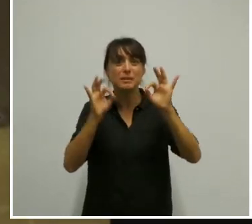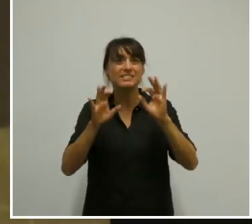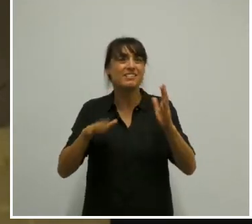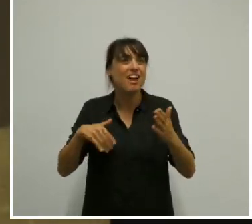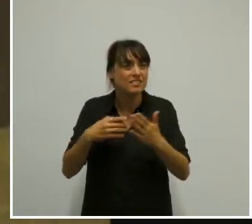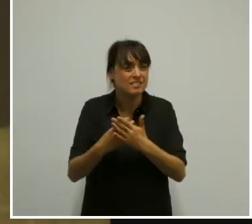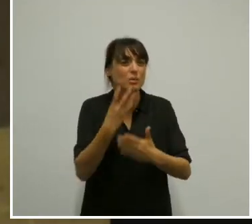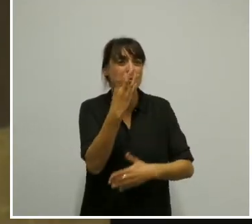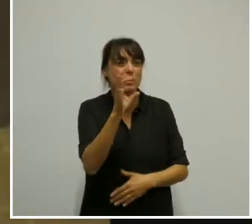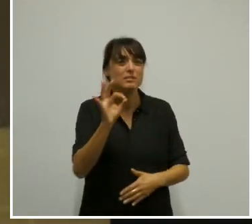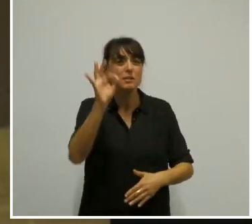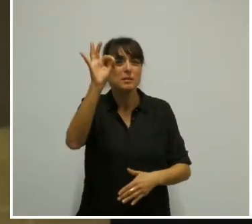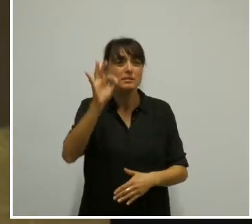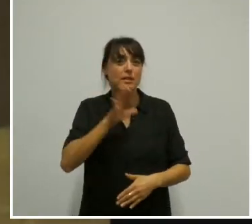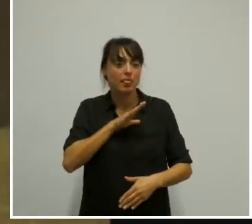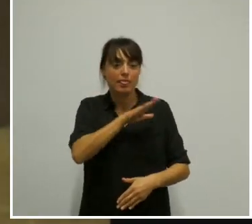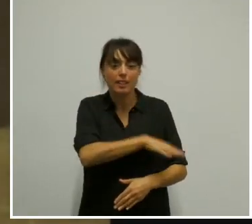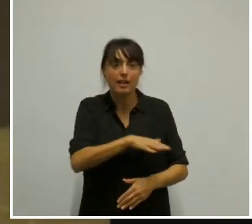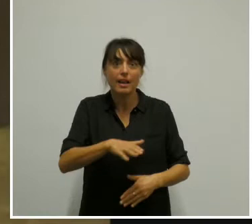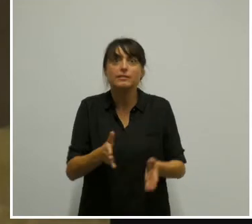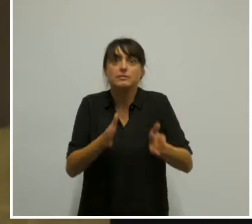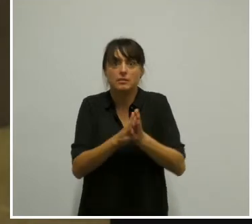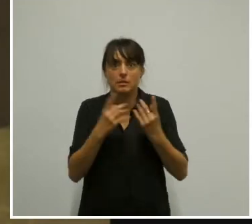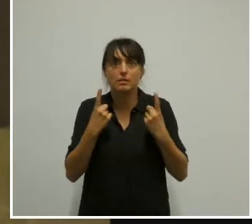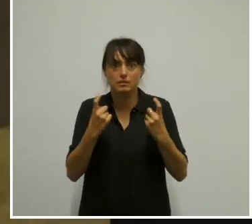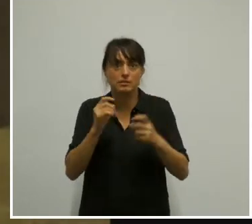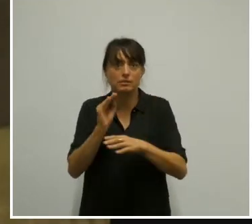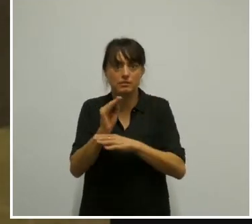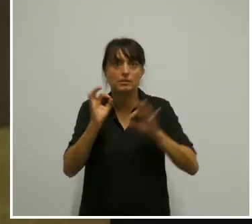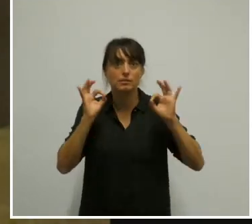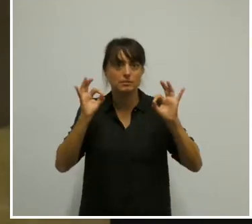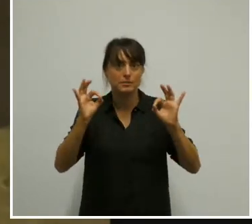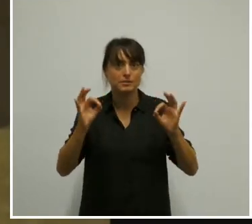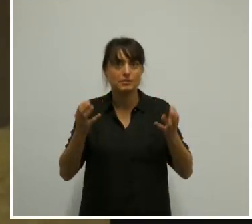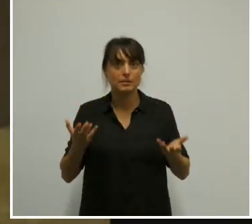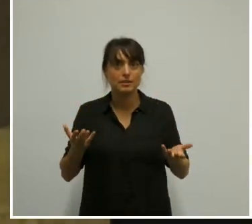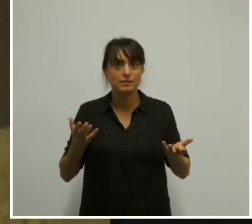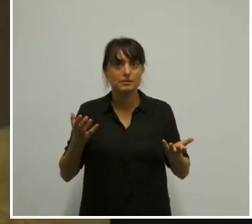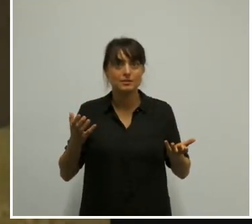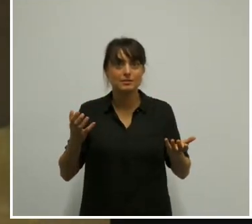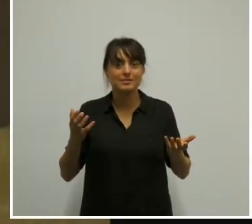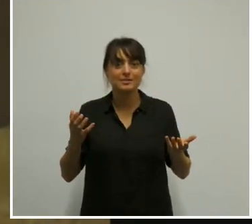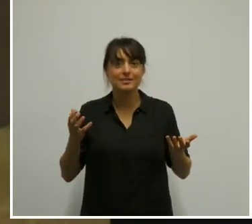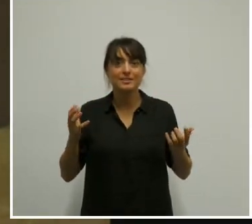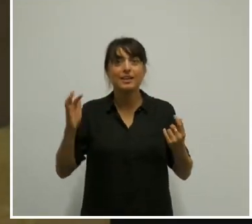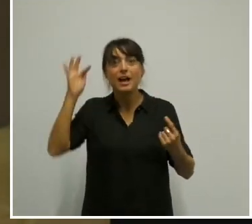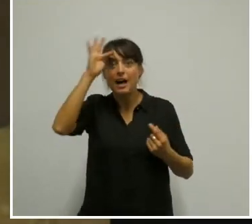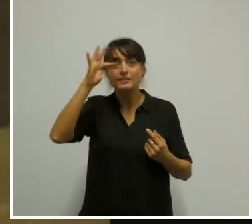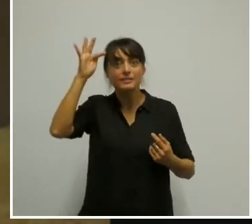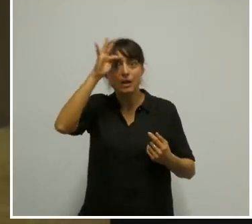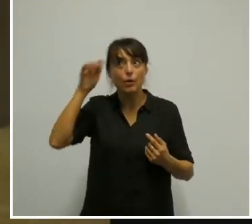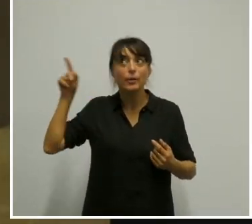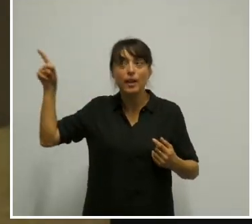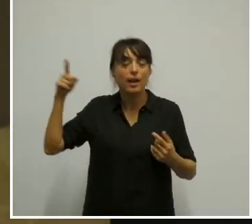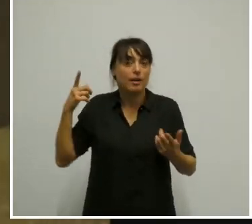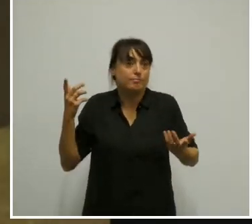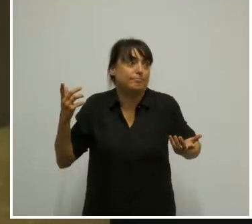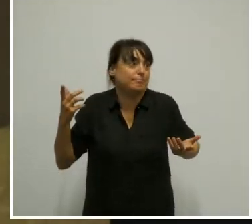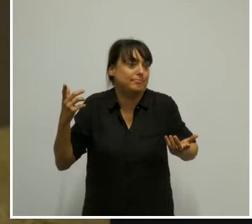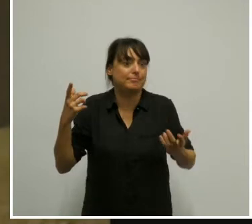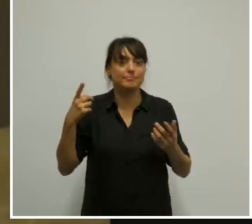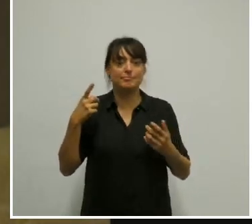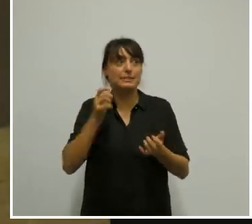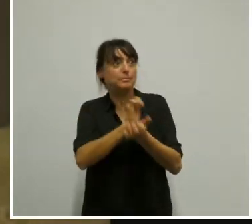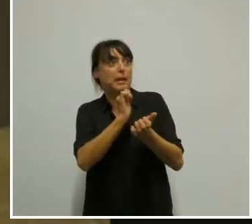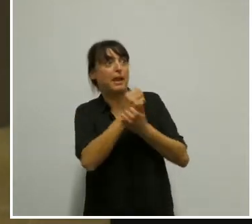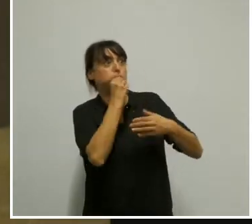de criatures amb necessitats especials que suposen que han d'estar destinant molts recursos i no poden fer-ho cap a altres bandes.